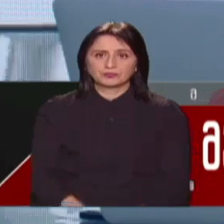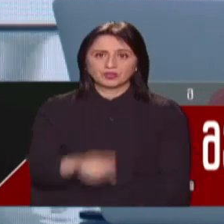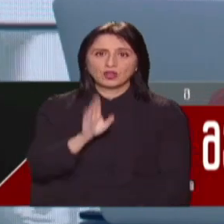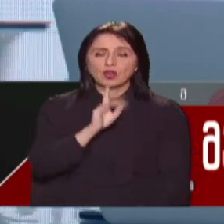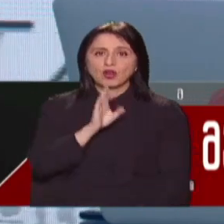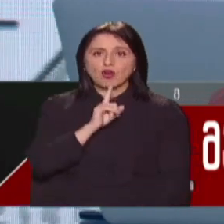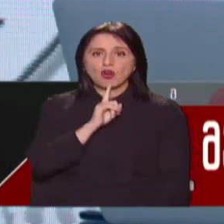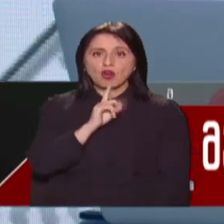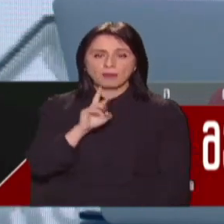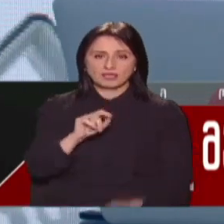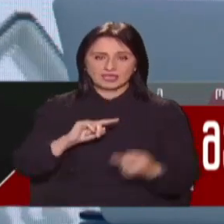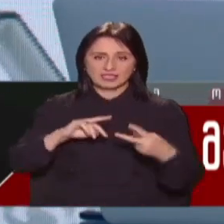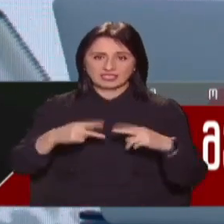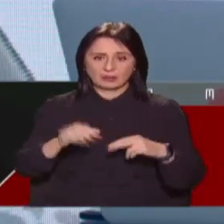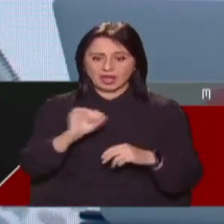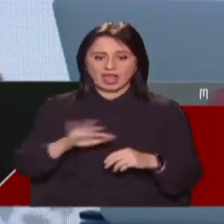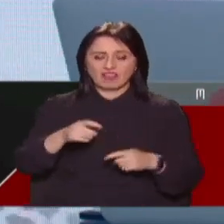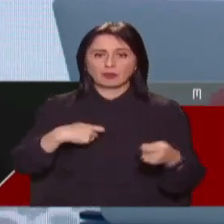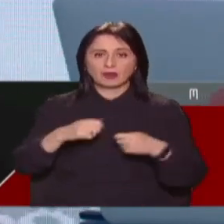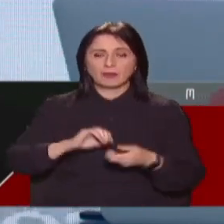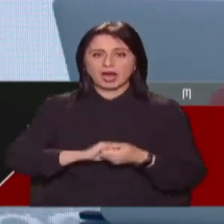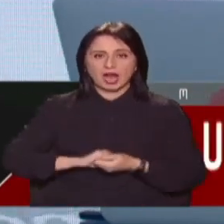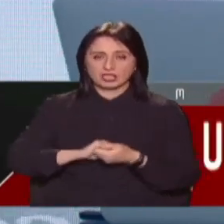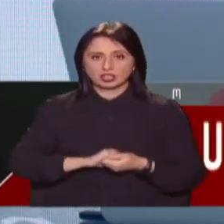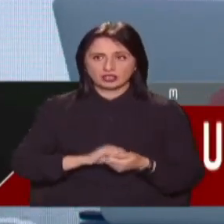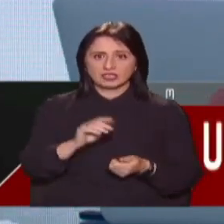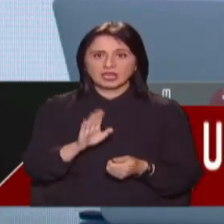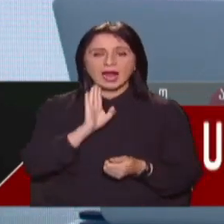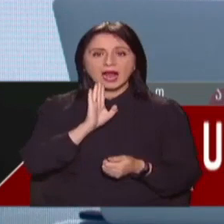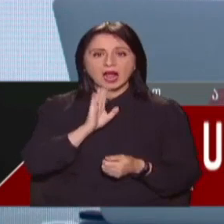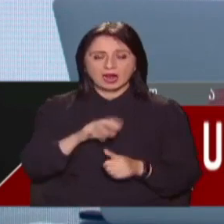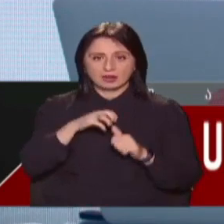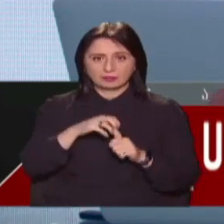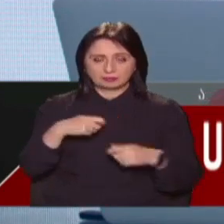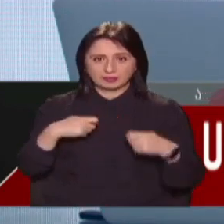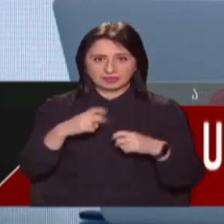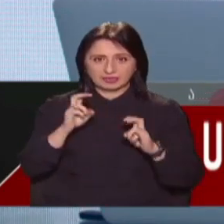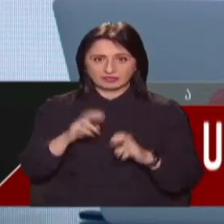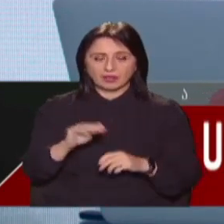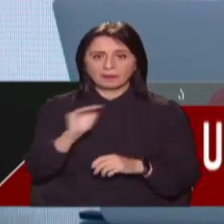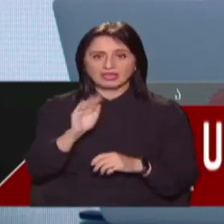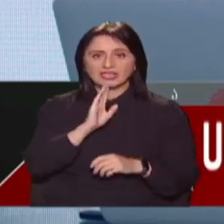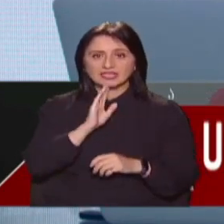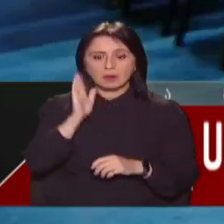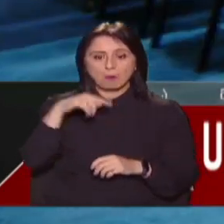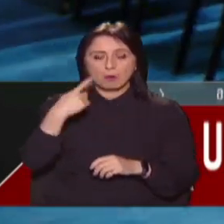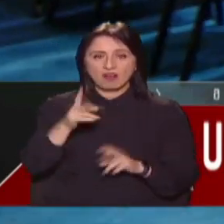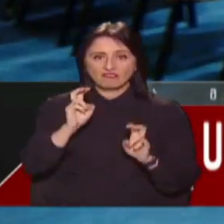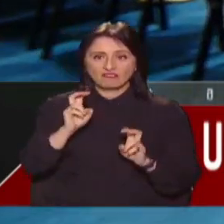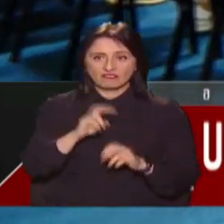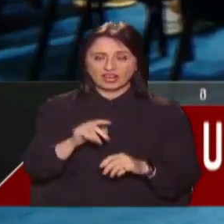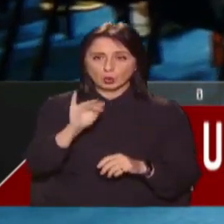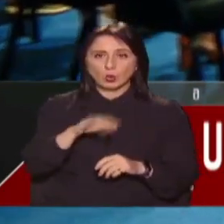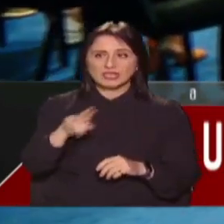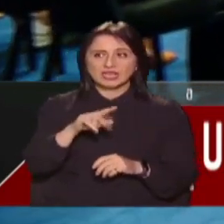Moguebiți ulilebebistuis, am sahelțodebit Europului Business Asociației, sada Cal Business Leader ta Federației, Scalebi Mamalistuis, tandam în ațeleobit